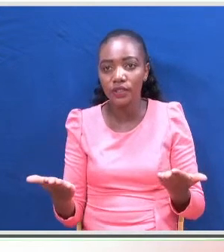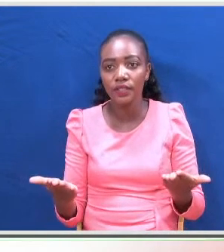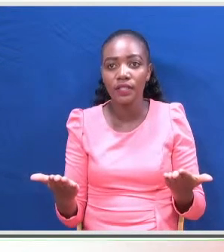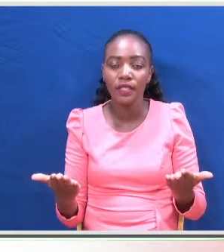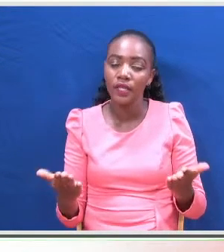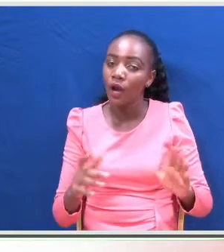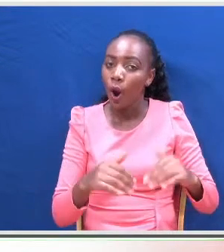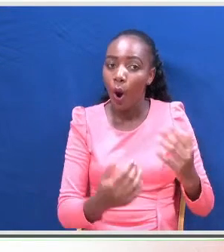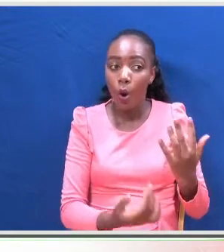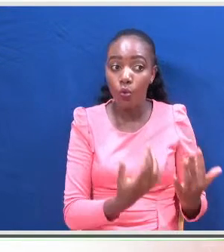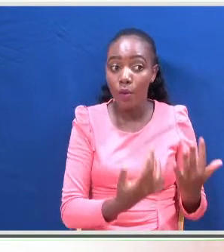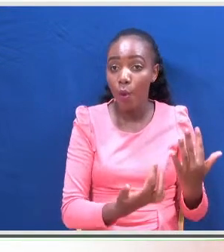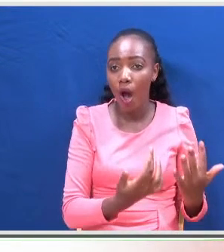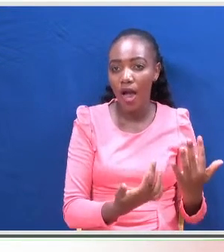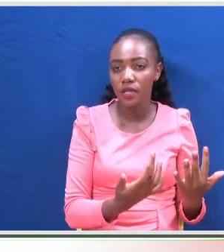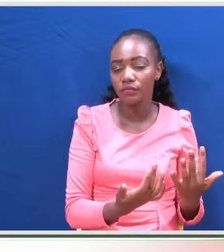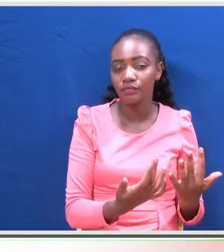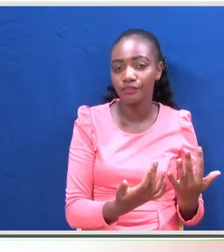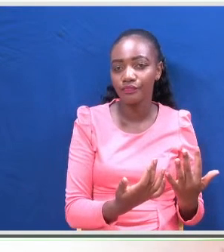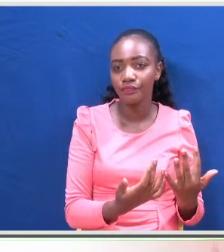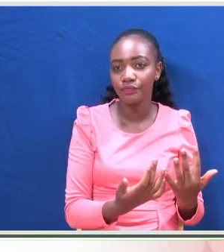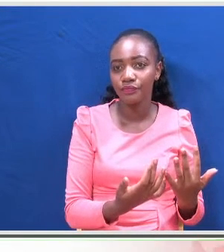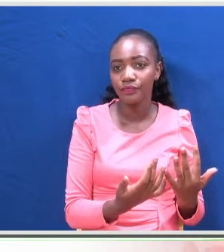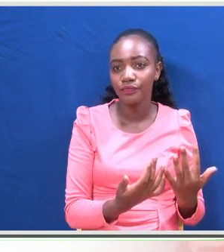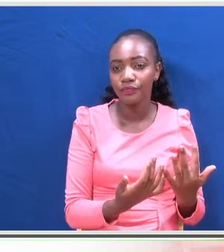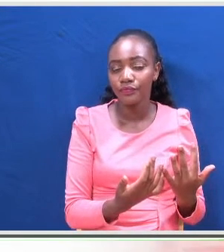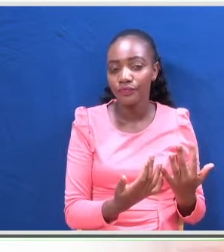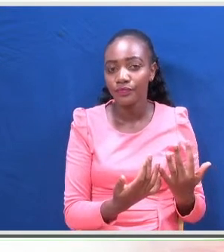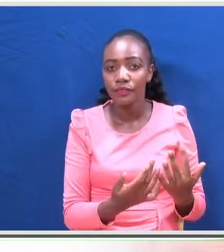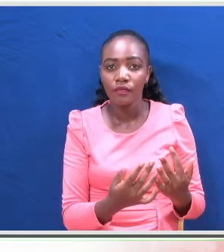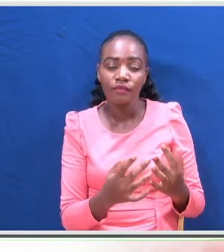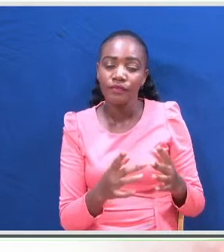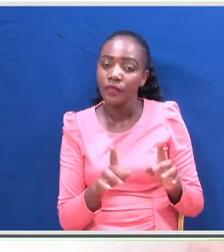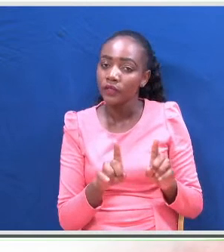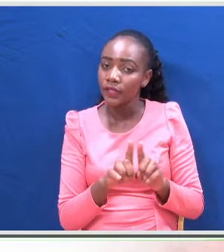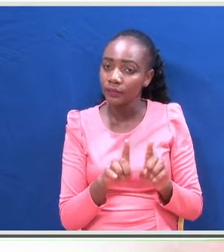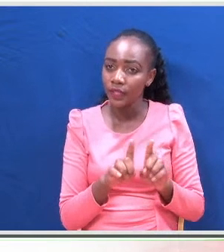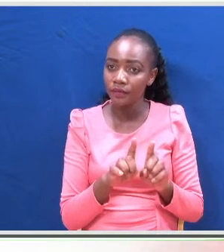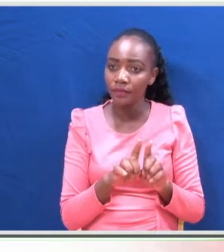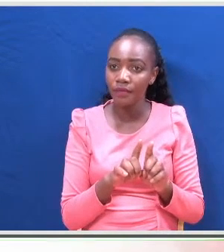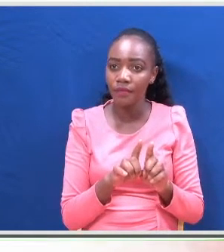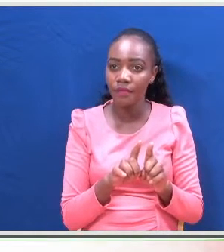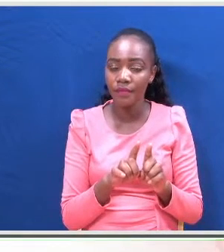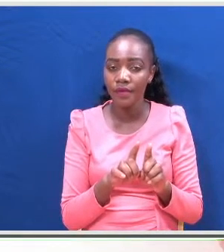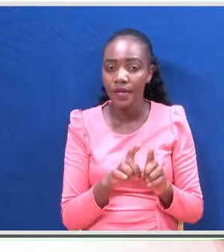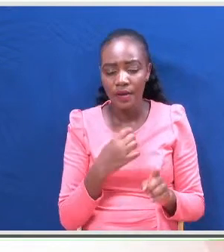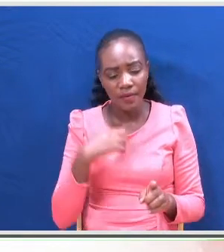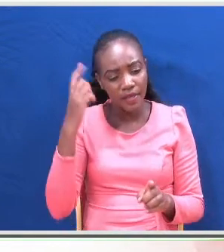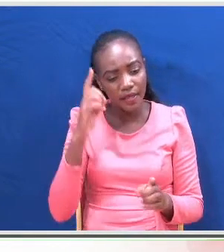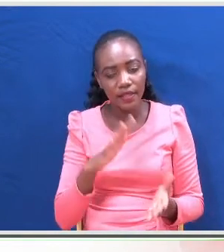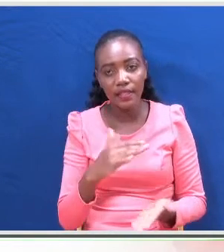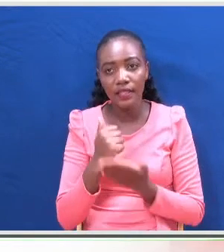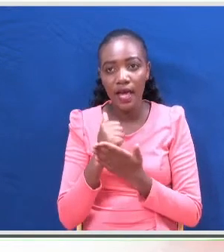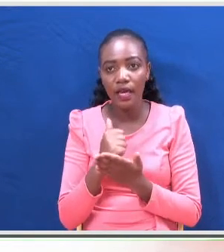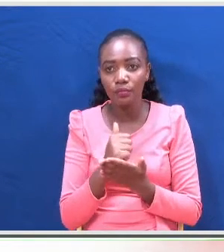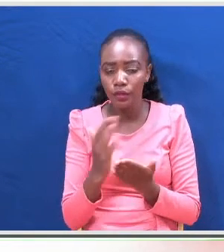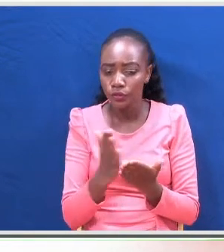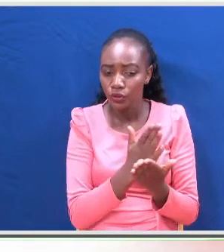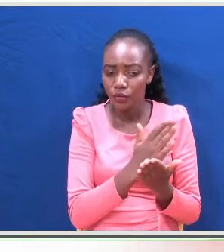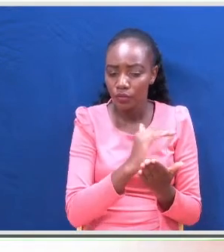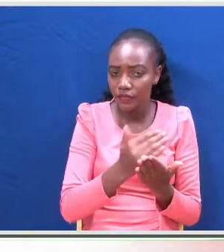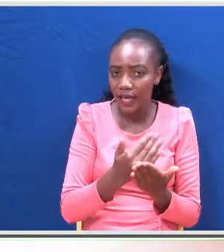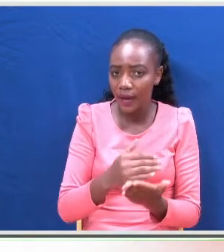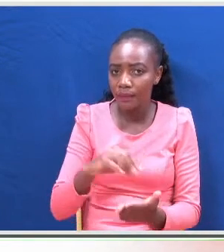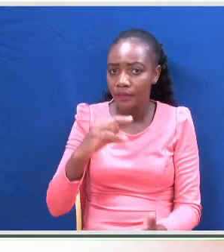We are not like our colleagues in the developed world who eat meat relatively rare. I think that helps to manage some of these things, because a lot